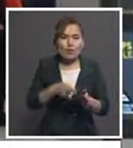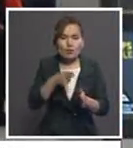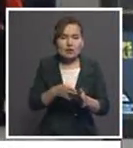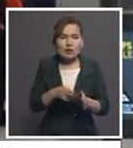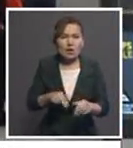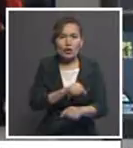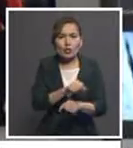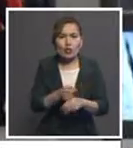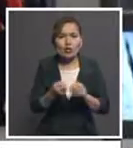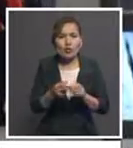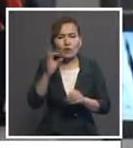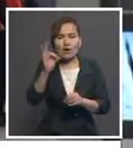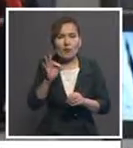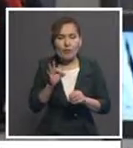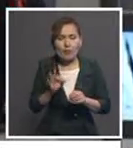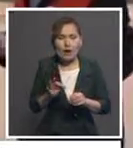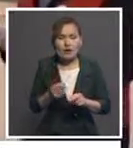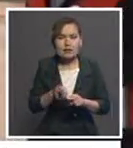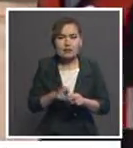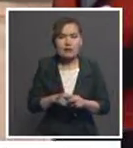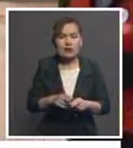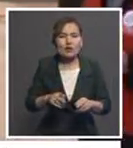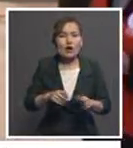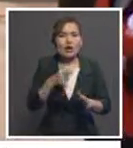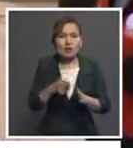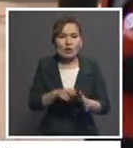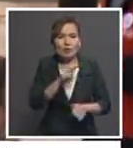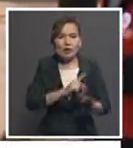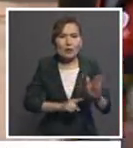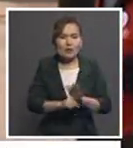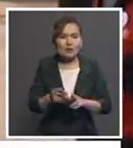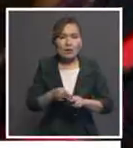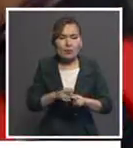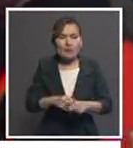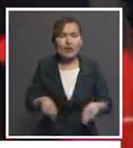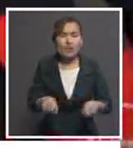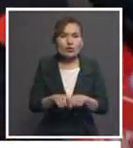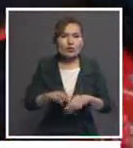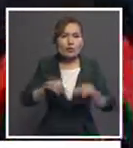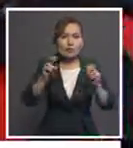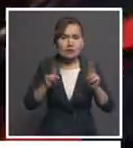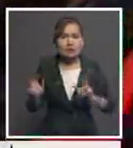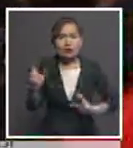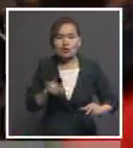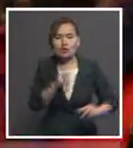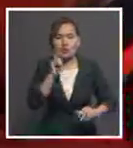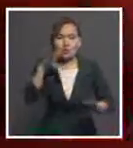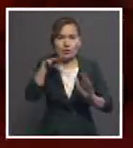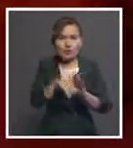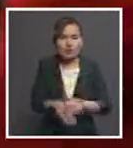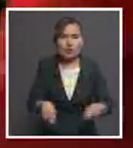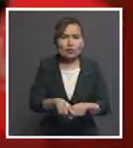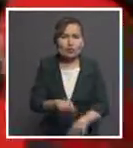тек 12% ғана қатынап жатыр. Францияда бұдан бөлек әуе энергетикалық компаниялар қызметкерлері, студенттер мен қоқыс